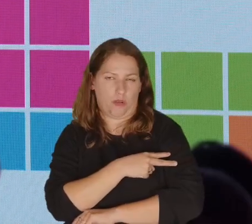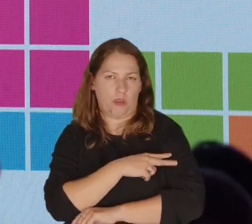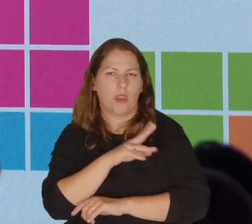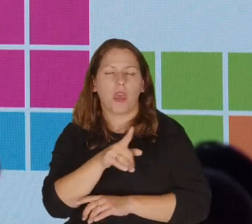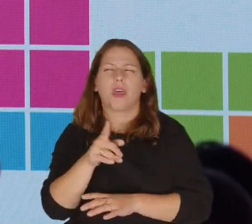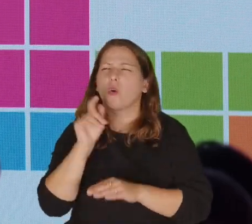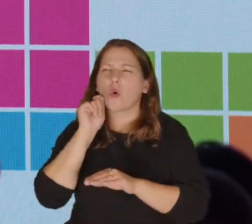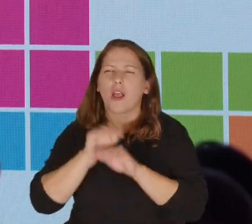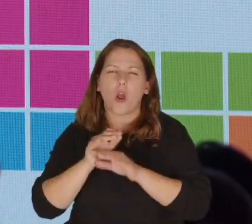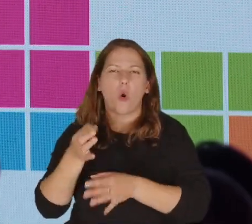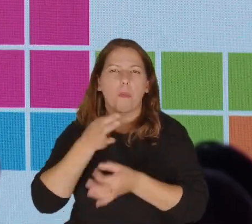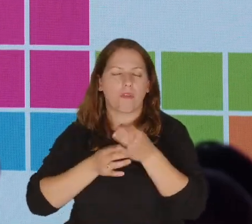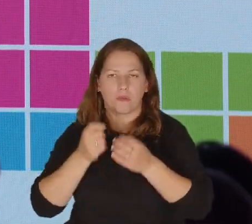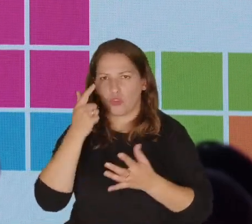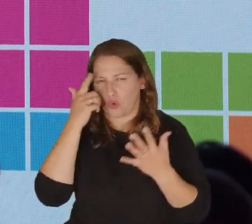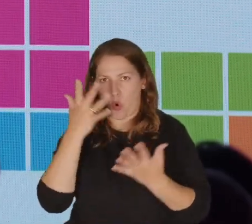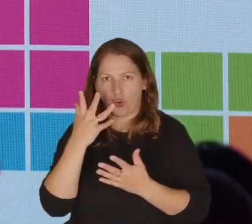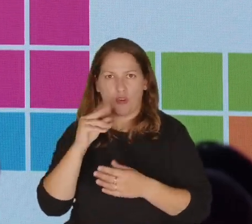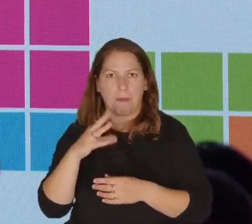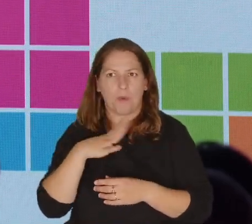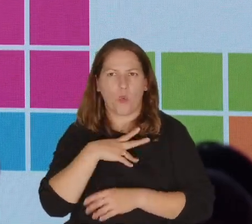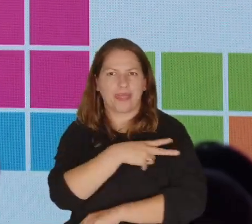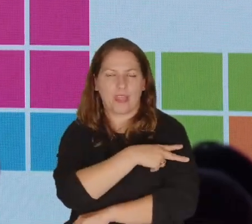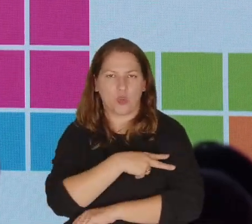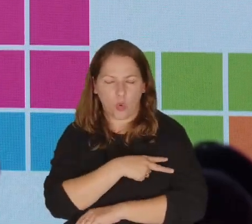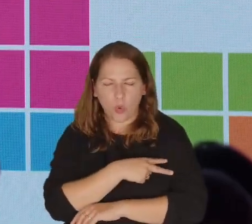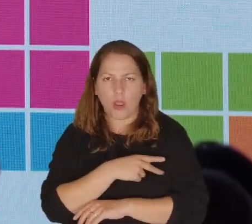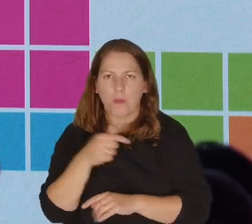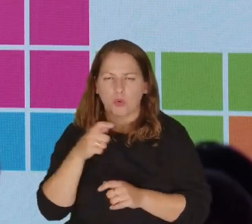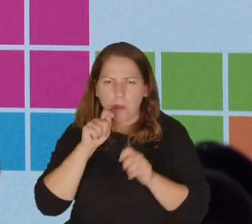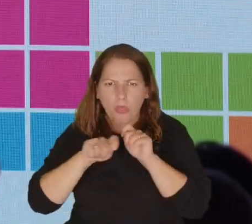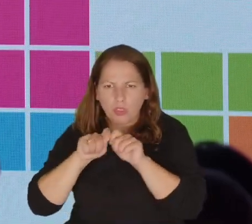dzielił ze mną, był zszokowany, że był na takim dyżurze i musiał